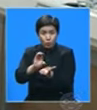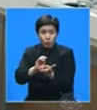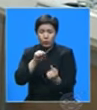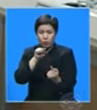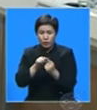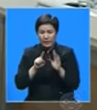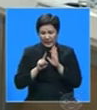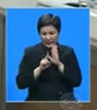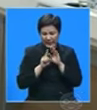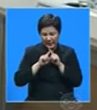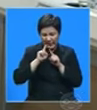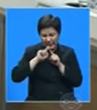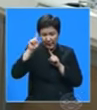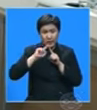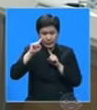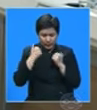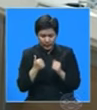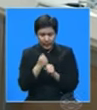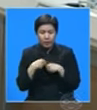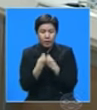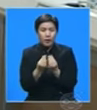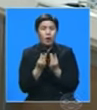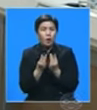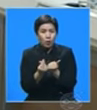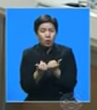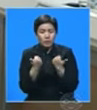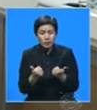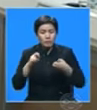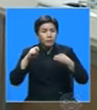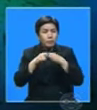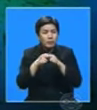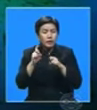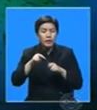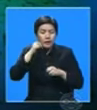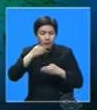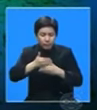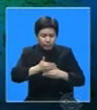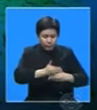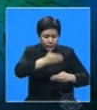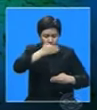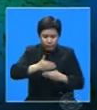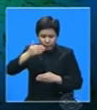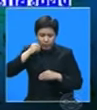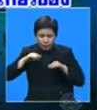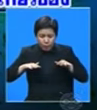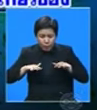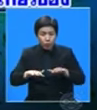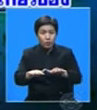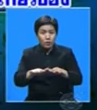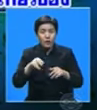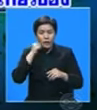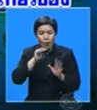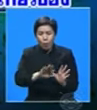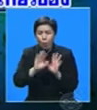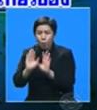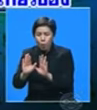การในระยะที่1ให้ได้โดยเร็วนะครับทั้งการแก้ปัญหาการระบายน้ำการกระจายน้ำการเก็บกักน้ำน